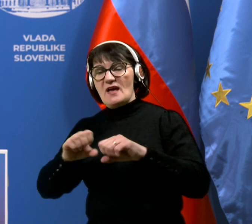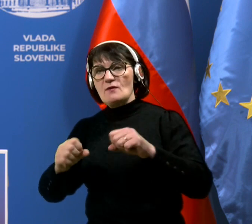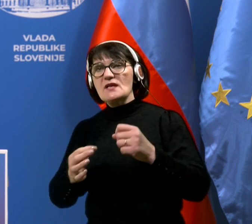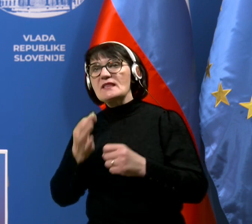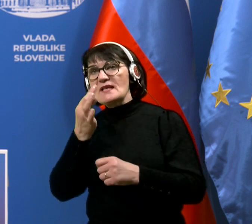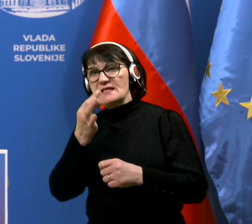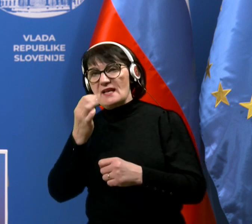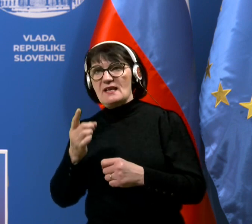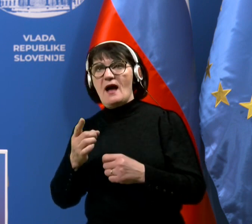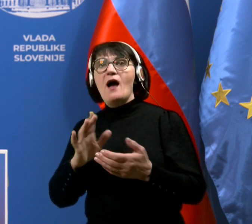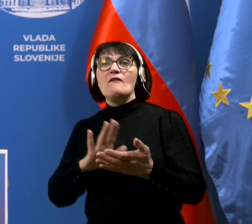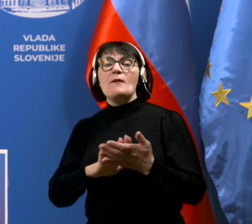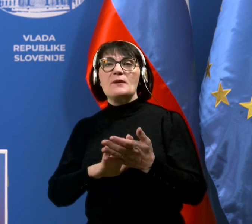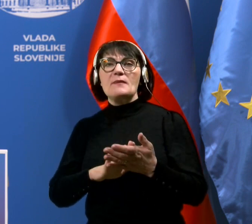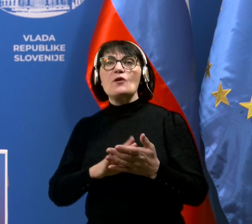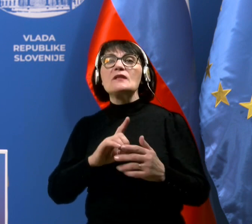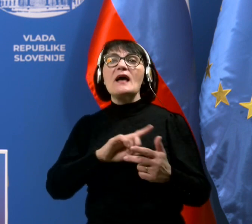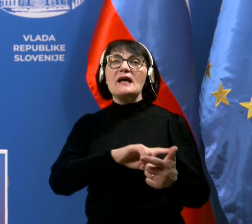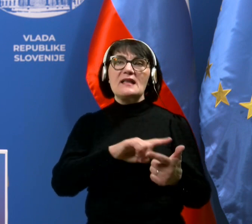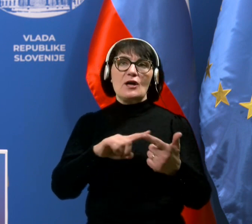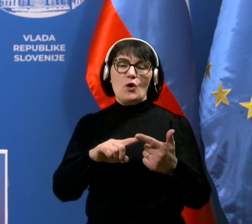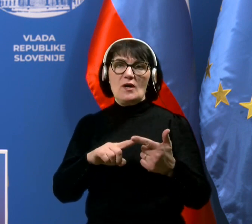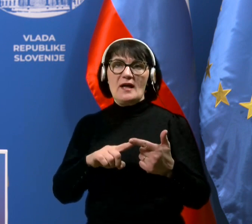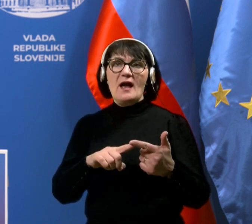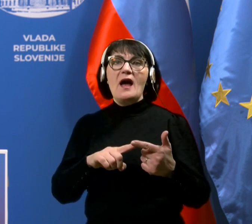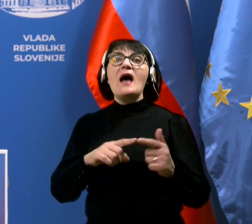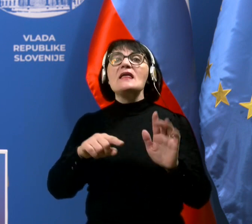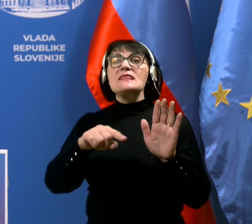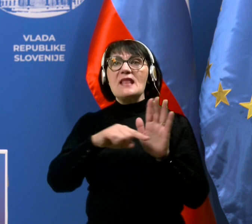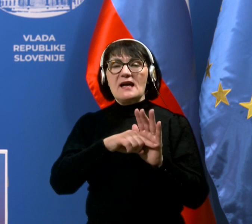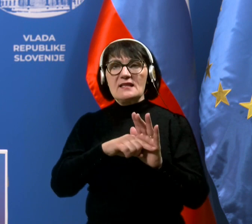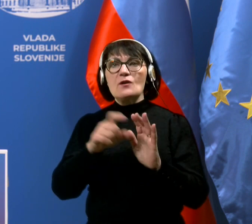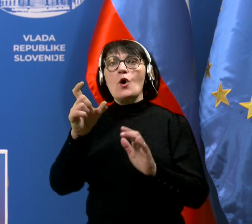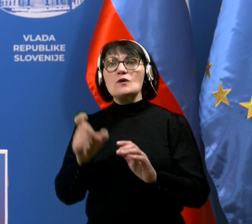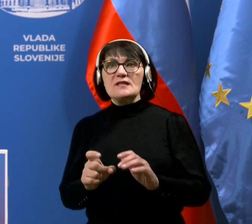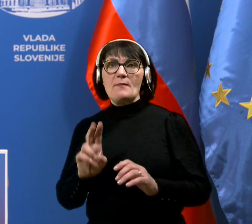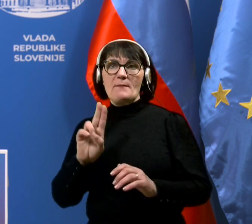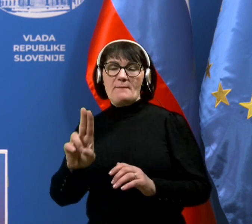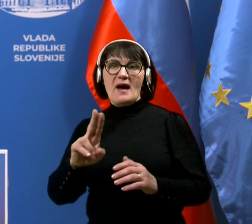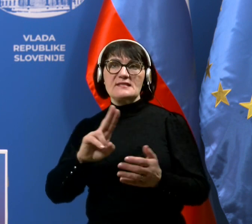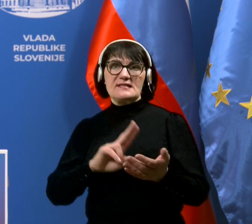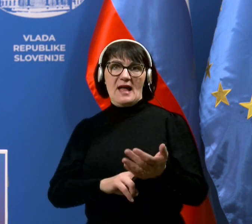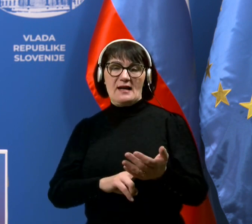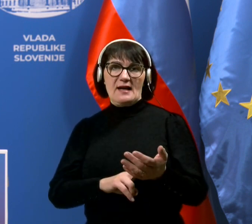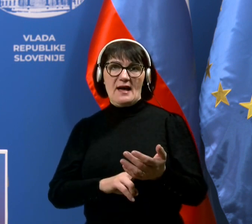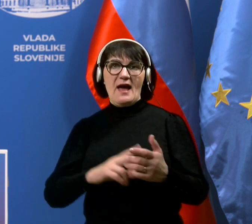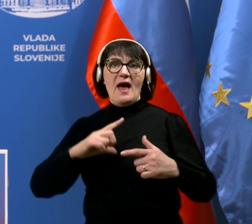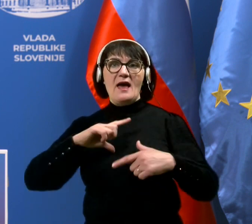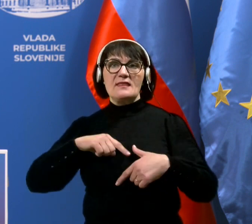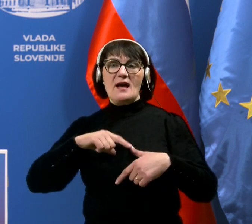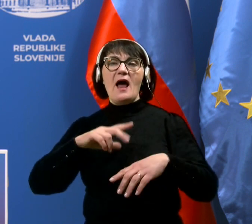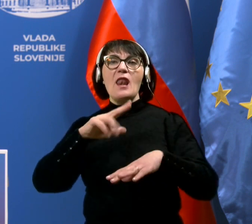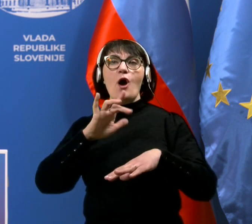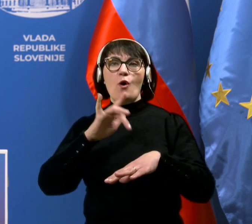primeru, da je katerikoli od teh 2 testov negativen, oseba pa ima znake respiratorne